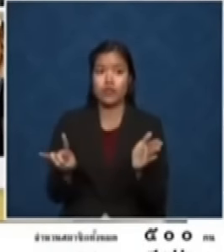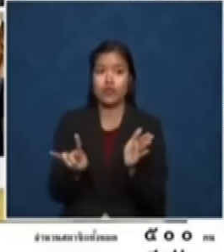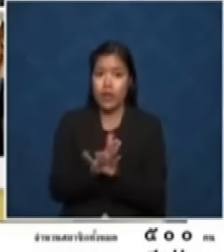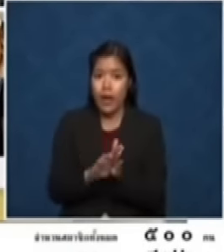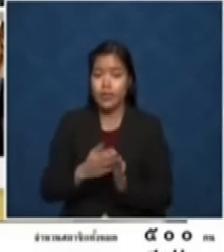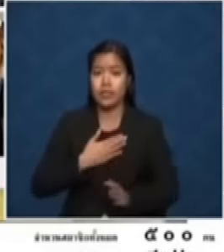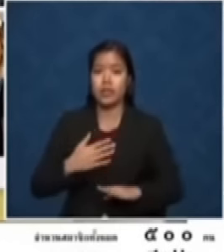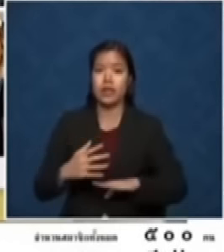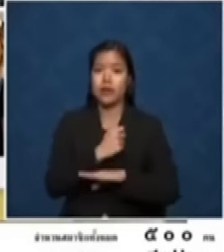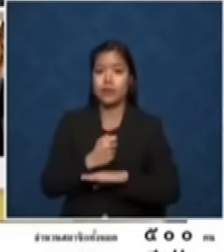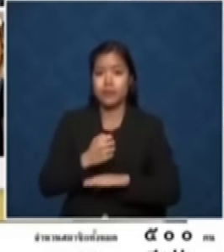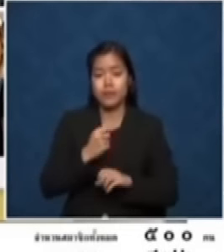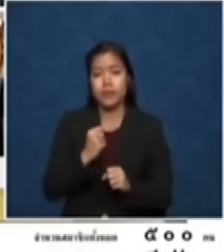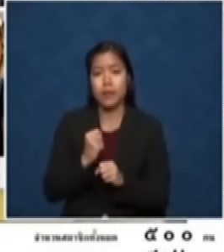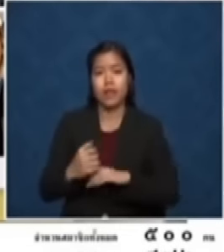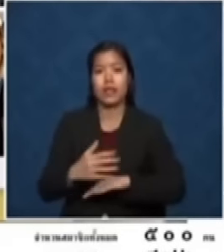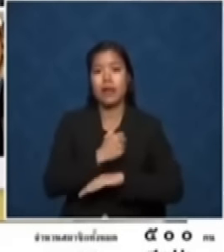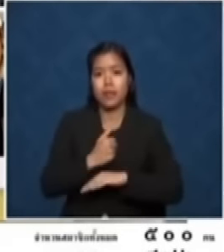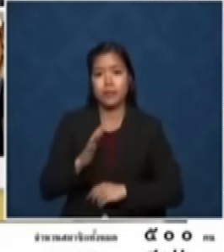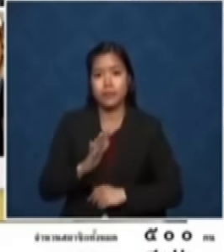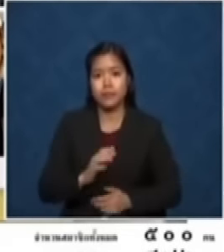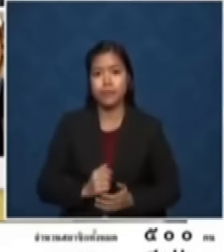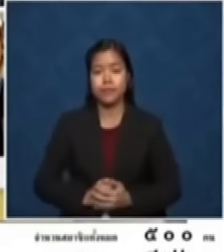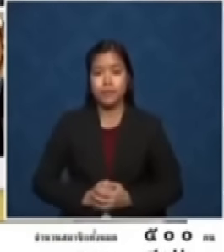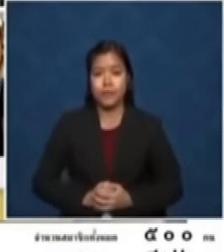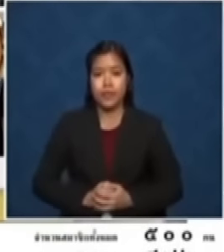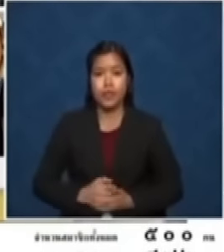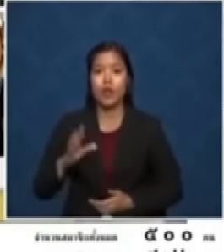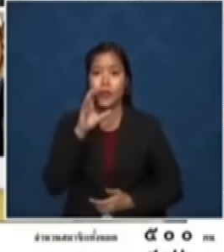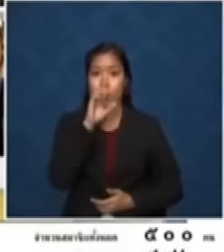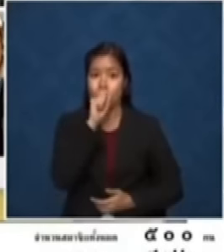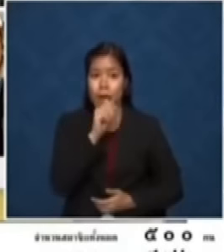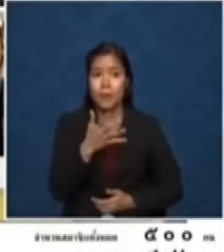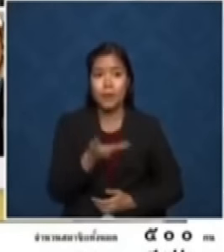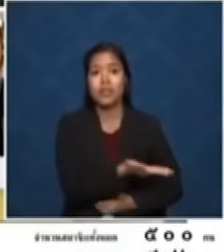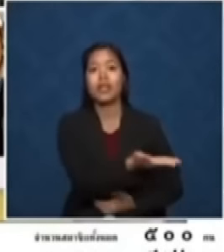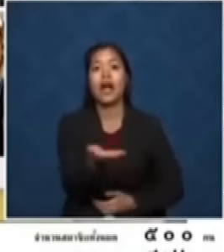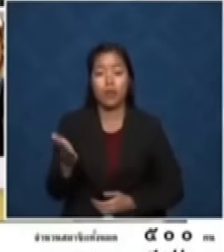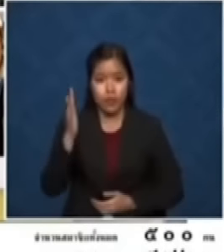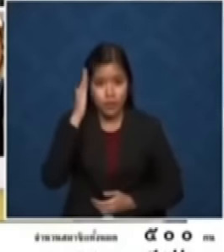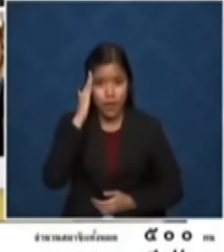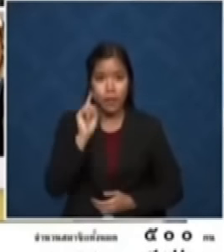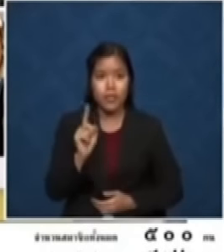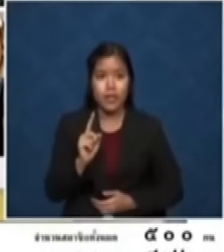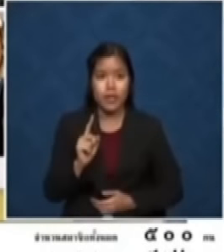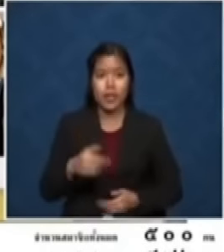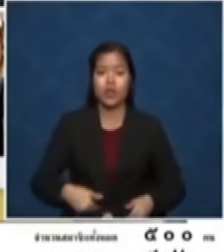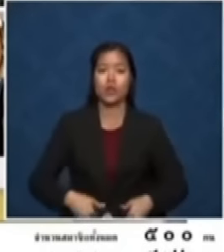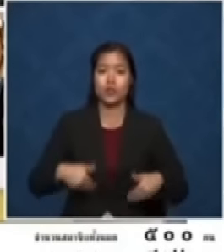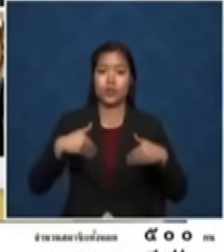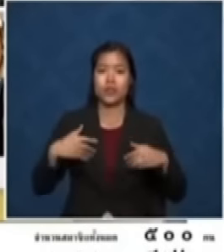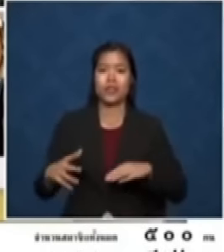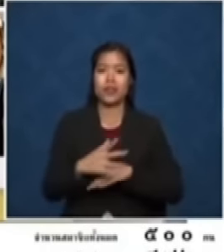ไม่ได้เป็นพวกที่ได้บริหารประเทศถึงแม้ตนจะชนะเลือกตั้งสามารถรวบรวมเสียงได้312เสียงก็ไม่ได้น้อยไปก